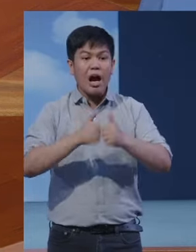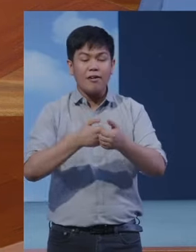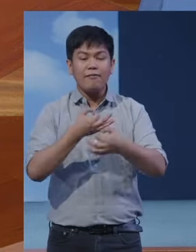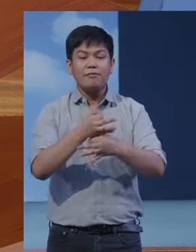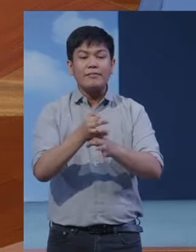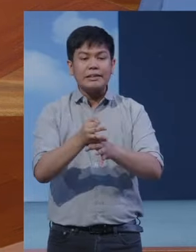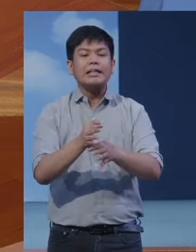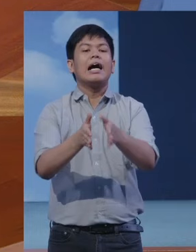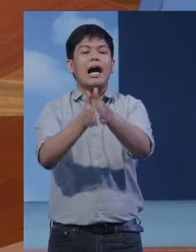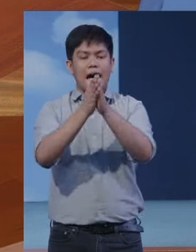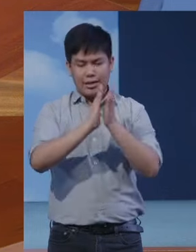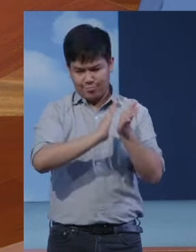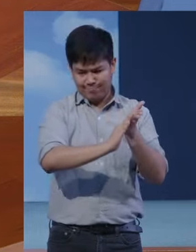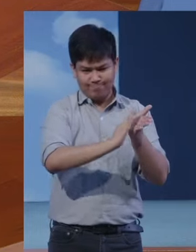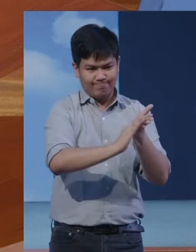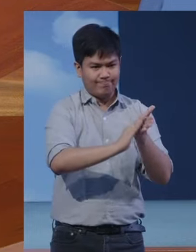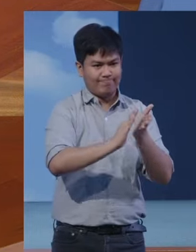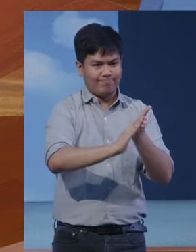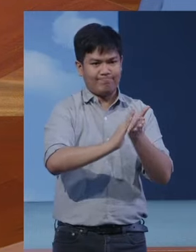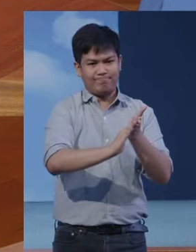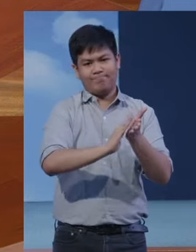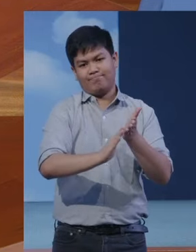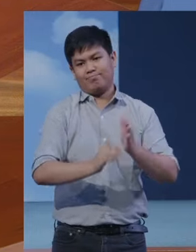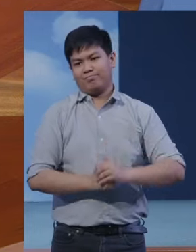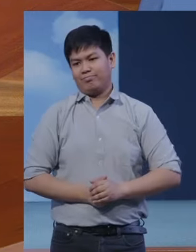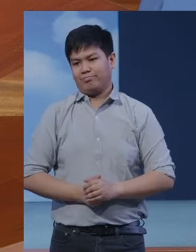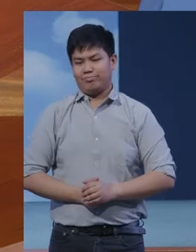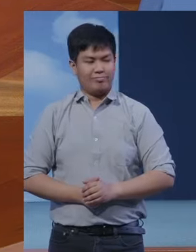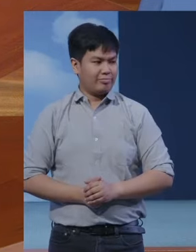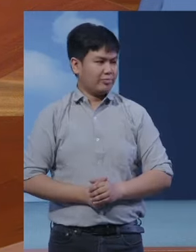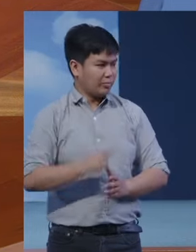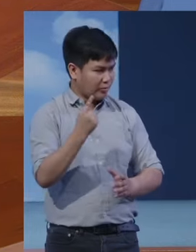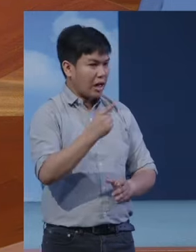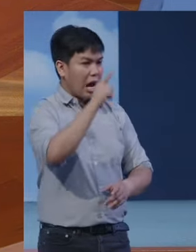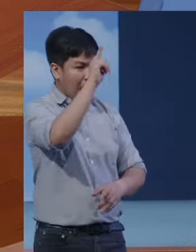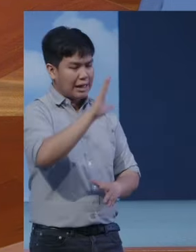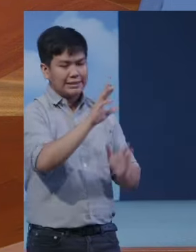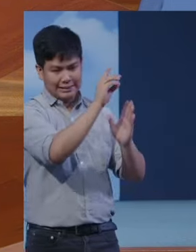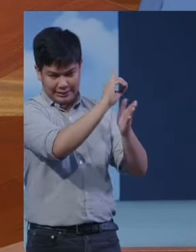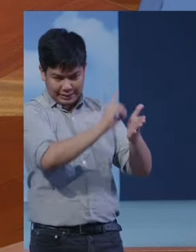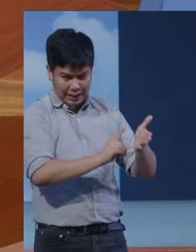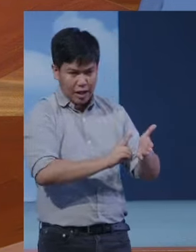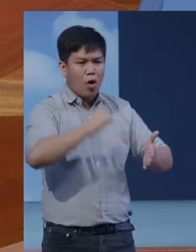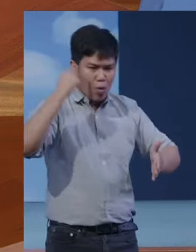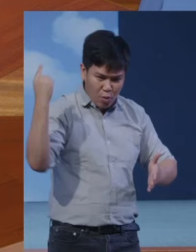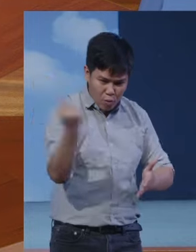sa 1 Corinthians 71 yun po ang design ng